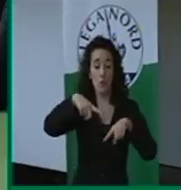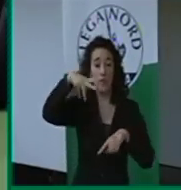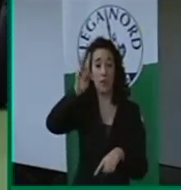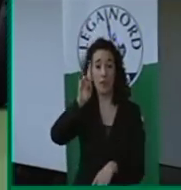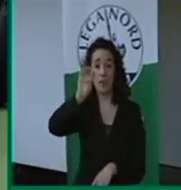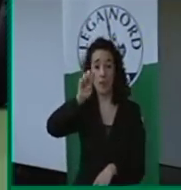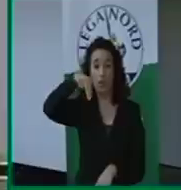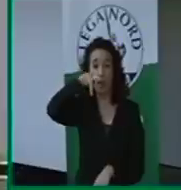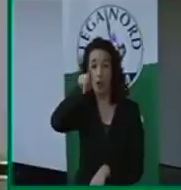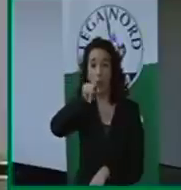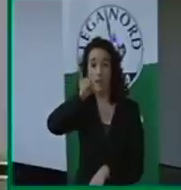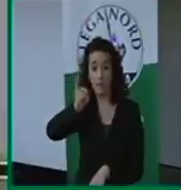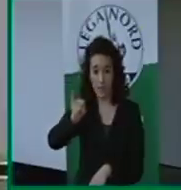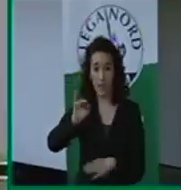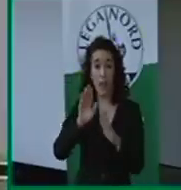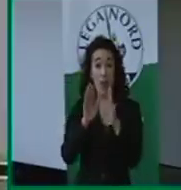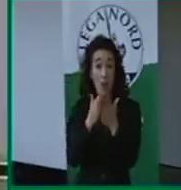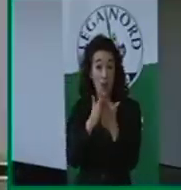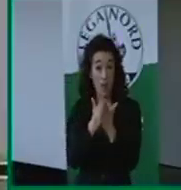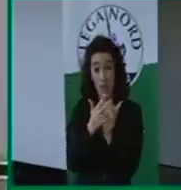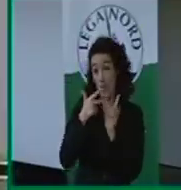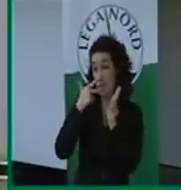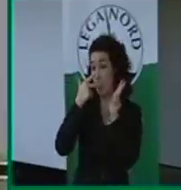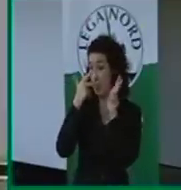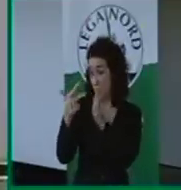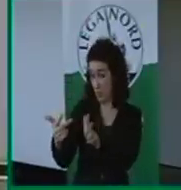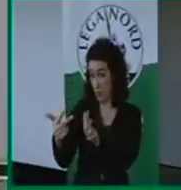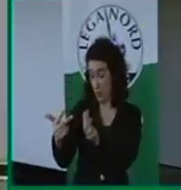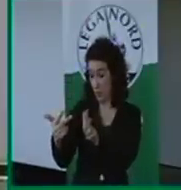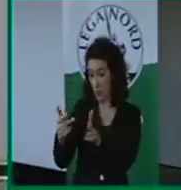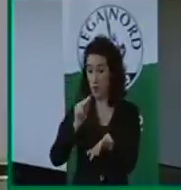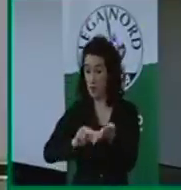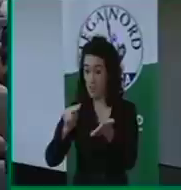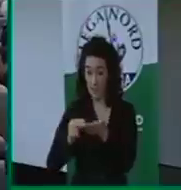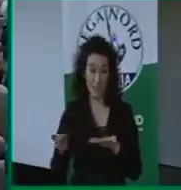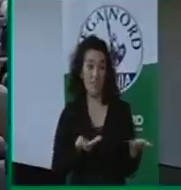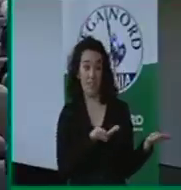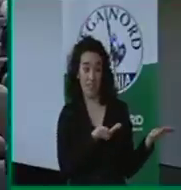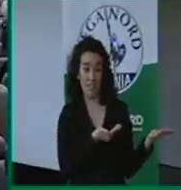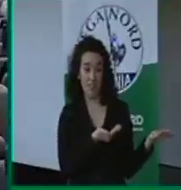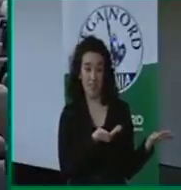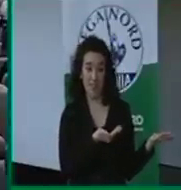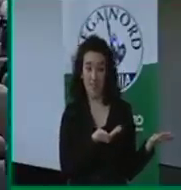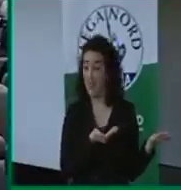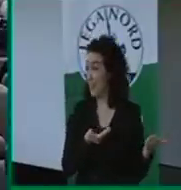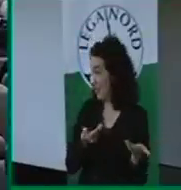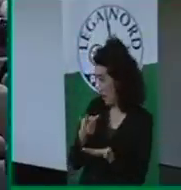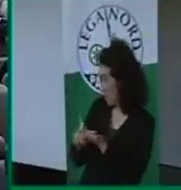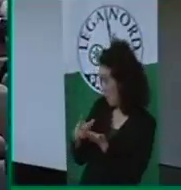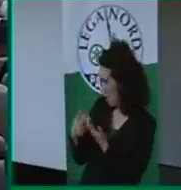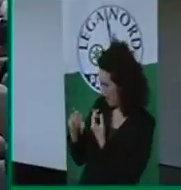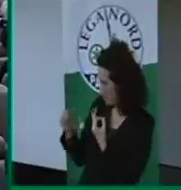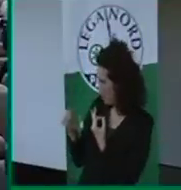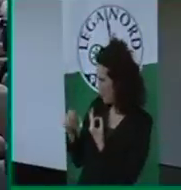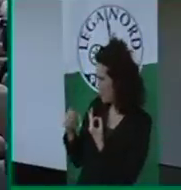libro se non sbaglio l'autore qui in sala lo vogliamo salutare no non è l'autore però va bene lo St va bene